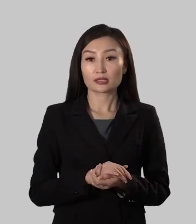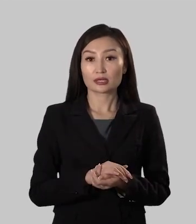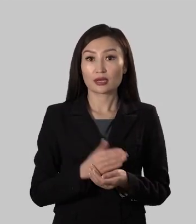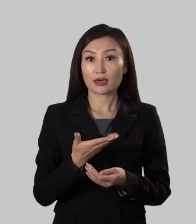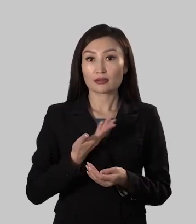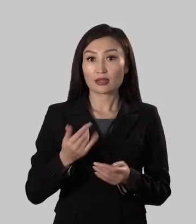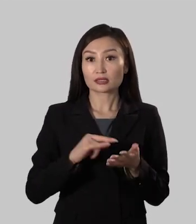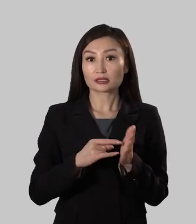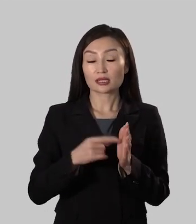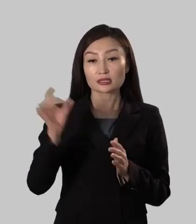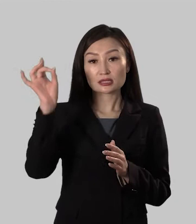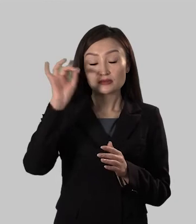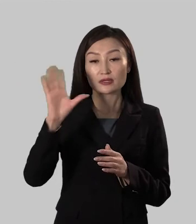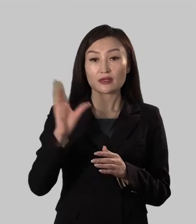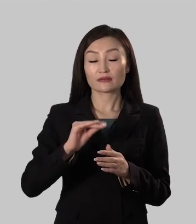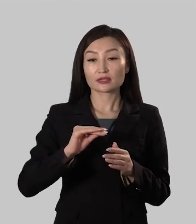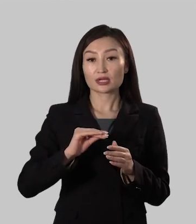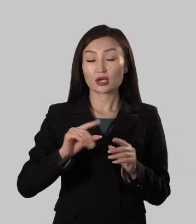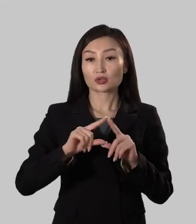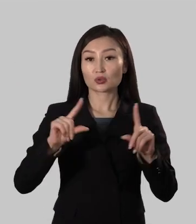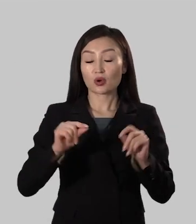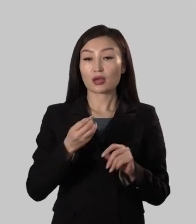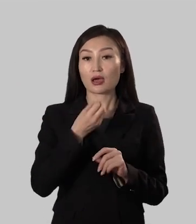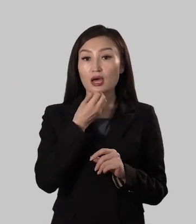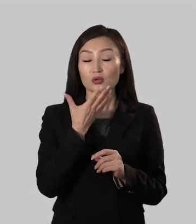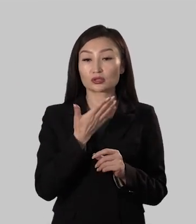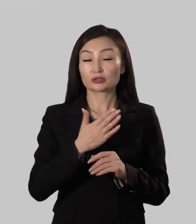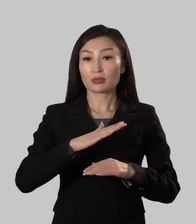Наш класс известен всей школе хорошими отметками.